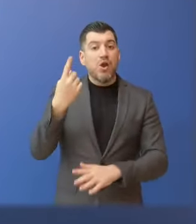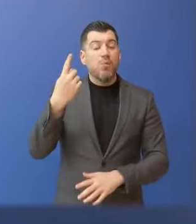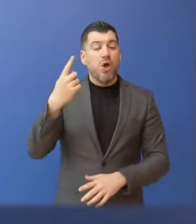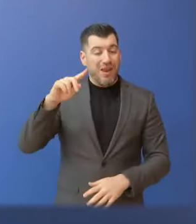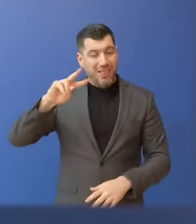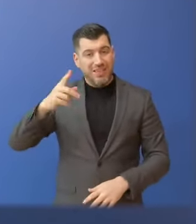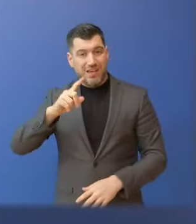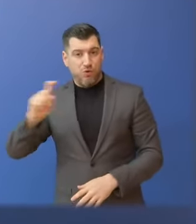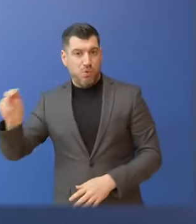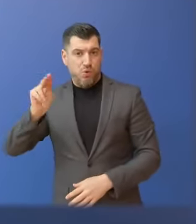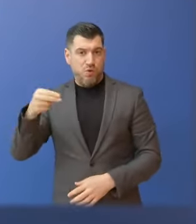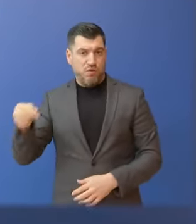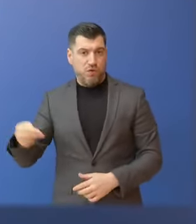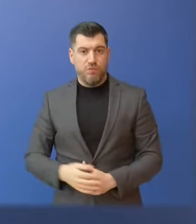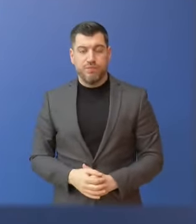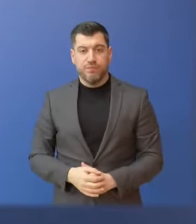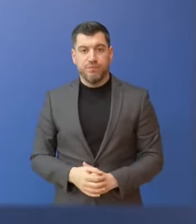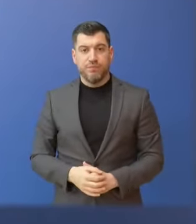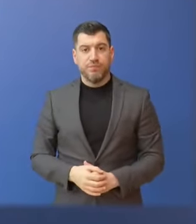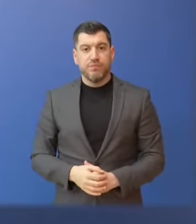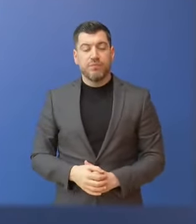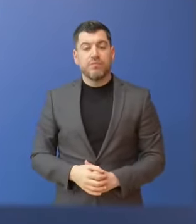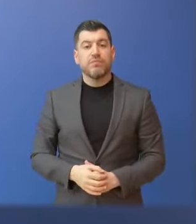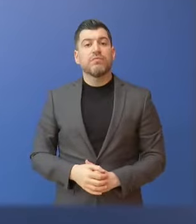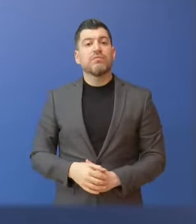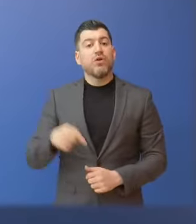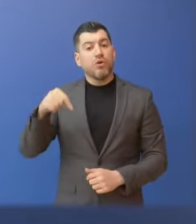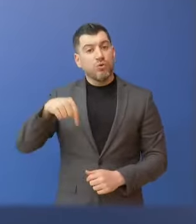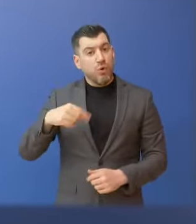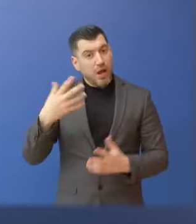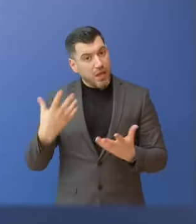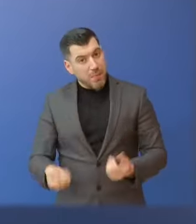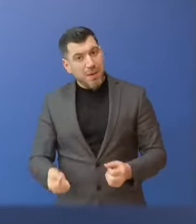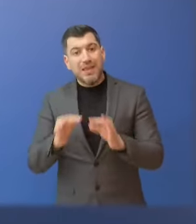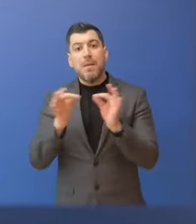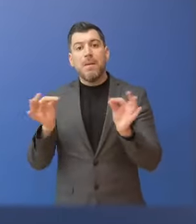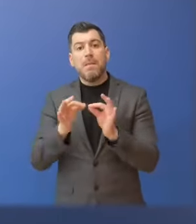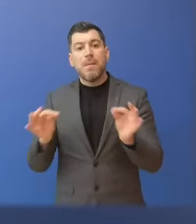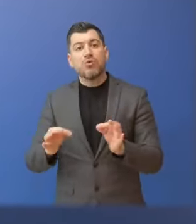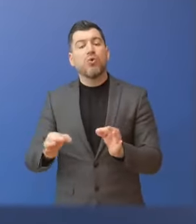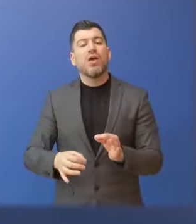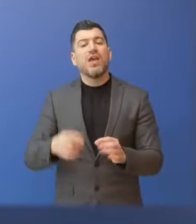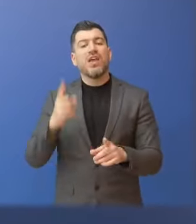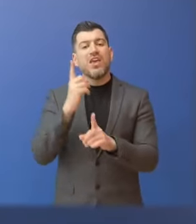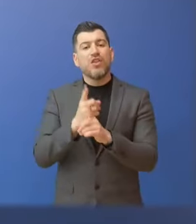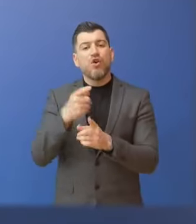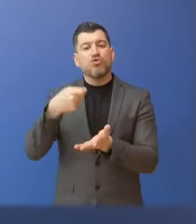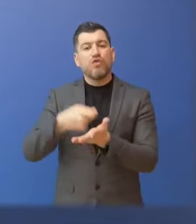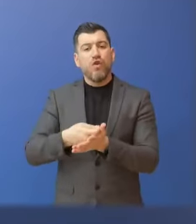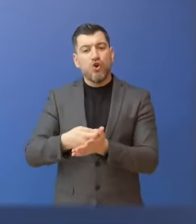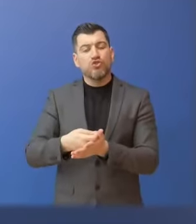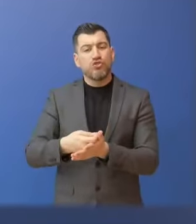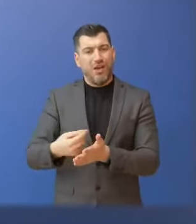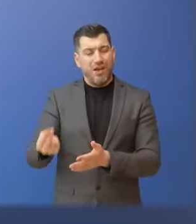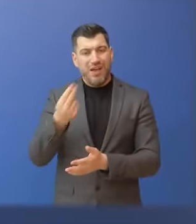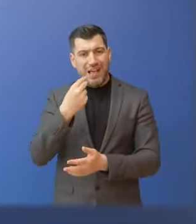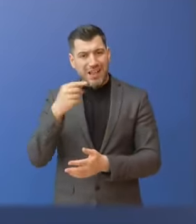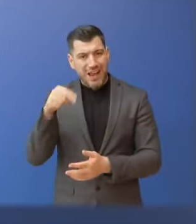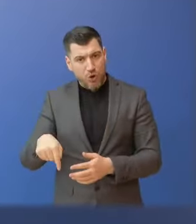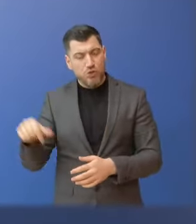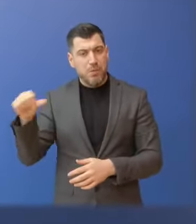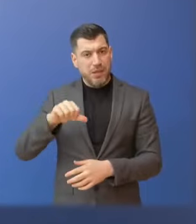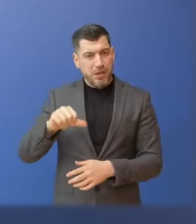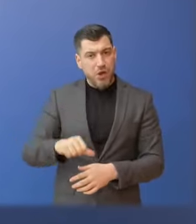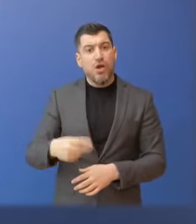ευρώ έχουμε ενεργοποιήσει το μέτρο της επιστροφής του ειδικού φόρου κατανάλωσης στο πετρέλαιο και για το 2022 και για το